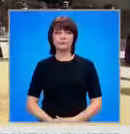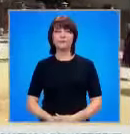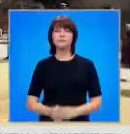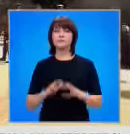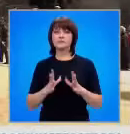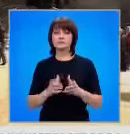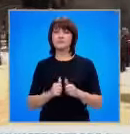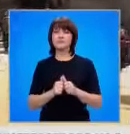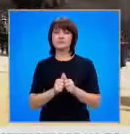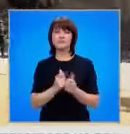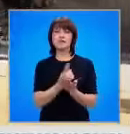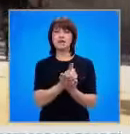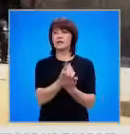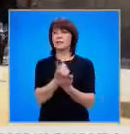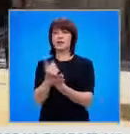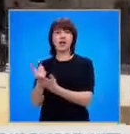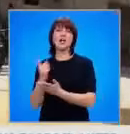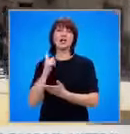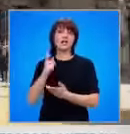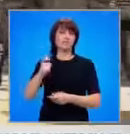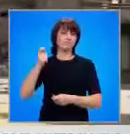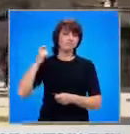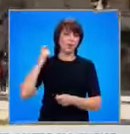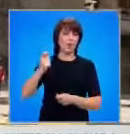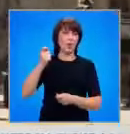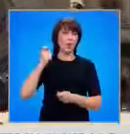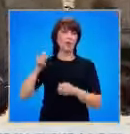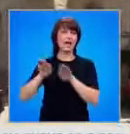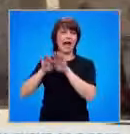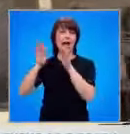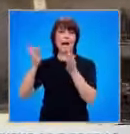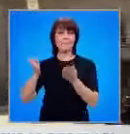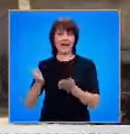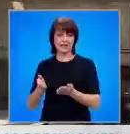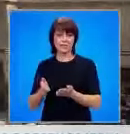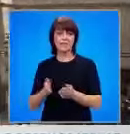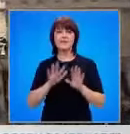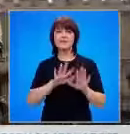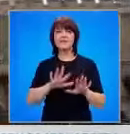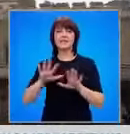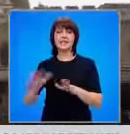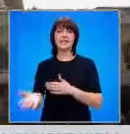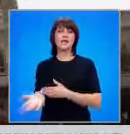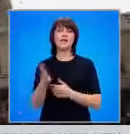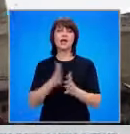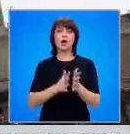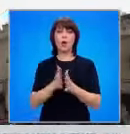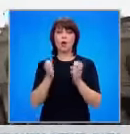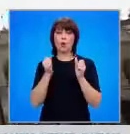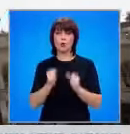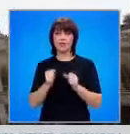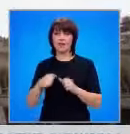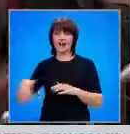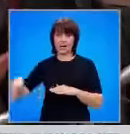Съпроводен от топовни салюти и 70 удара на камбана, кортежът се отправи към арката Уелингтън, а десетки хиляди хора очакваха да премине покрай